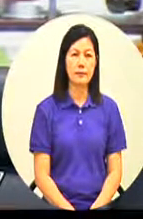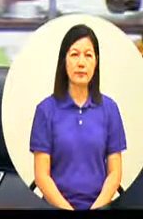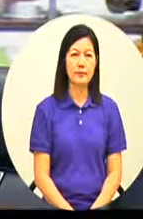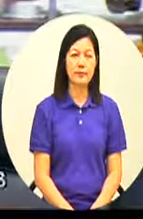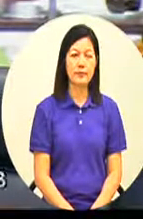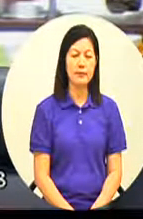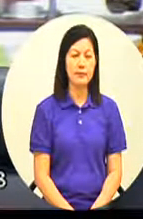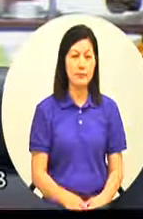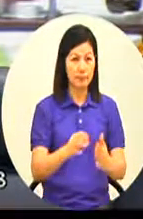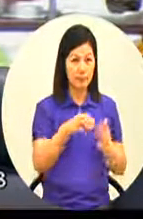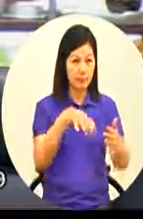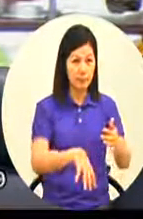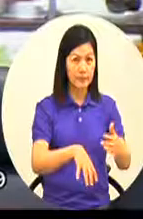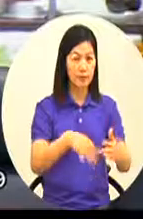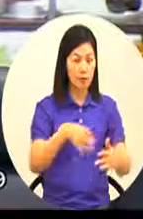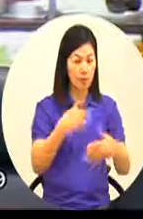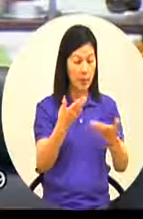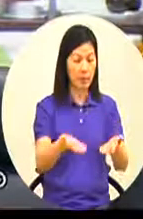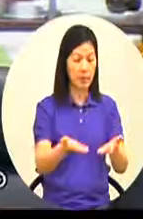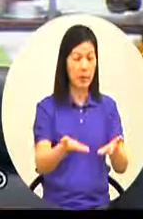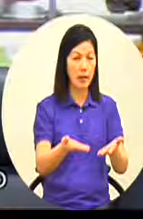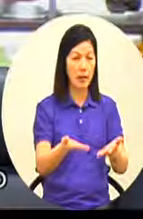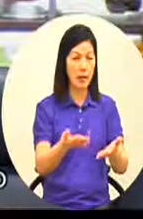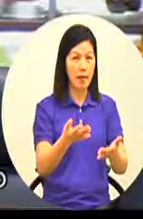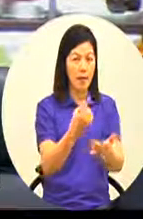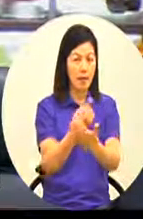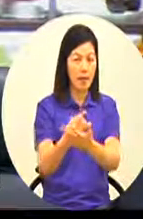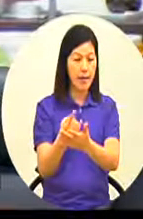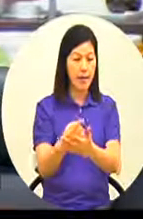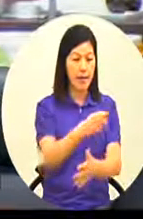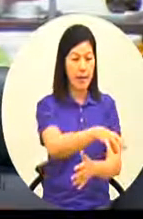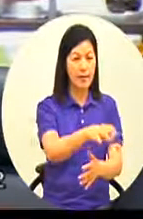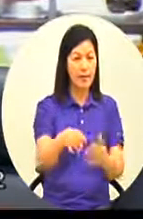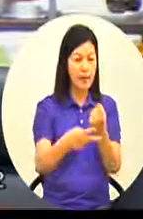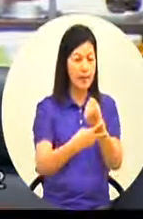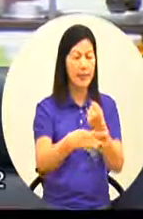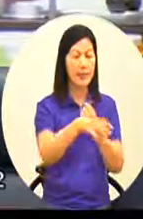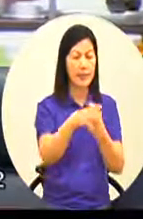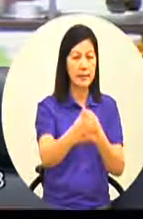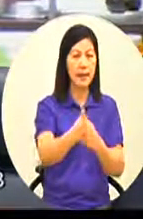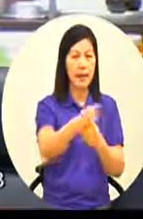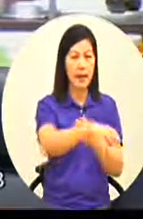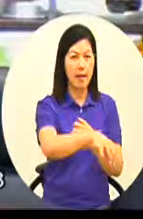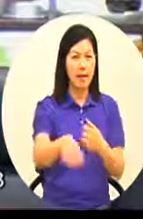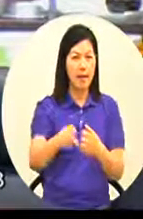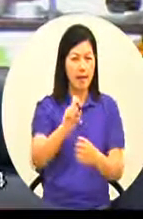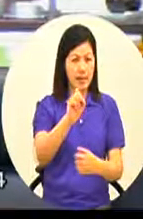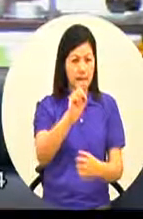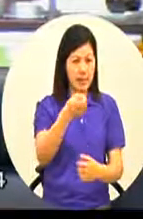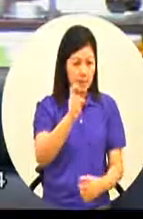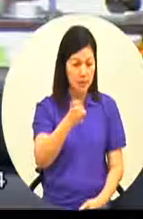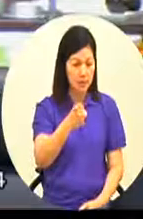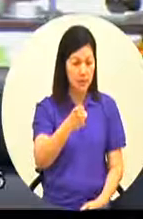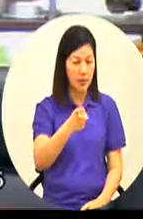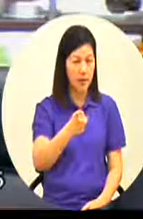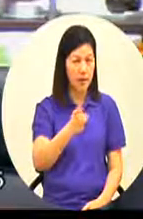局里面，我们给了各区的各里的里长有一个10万块的一